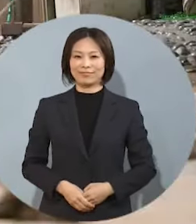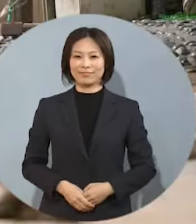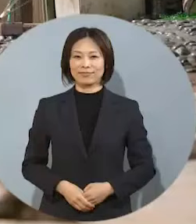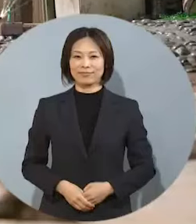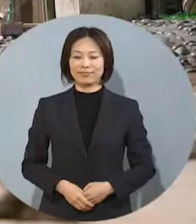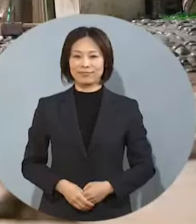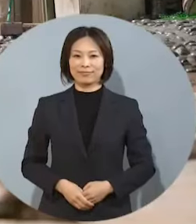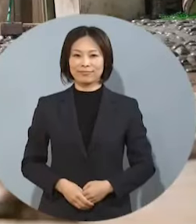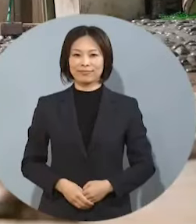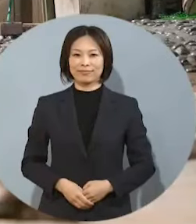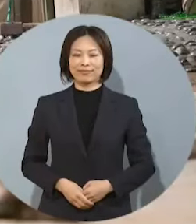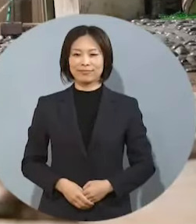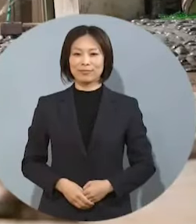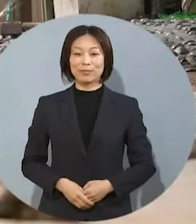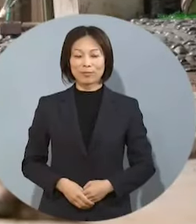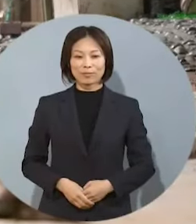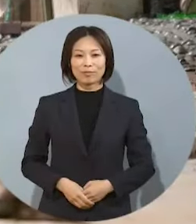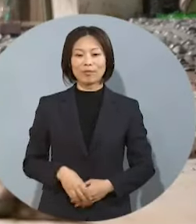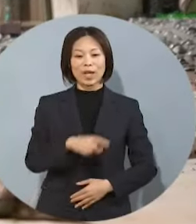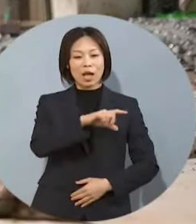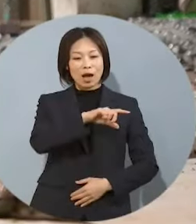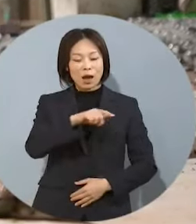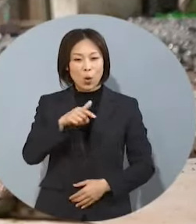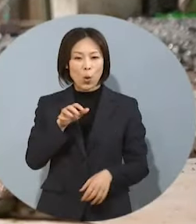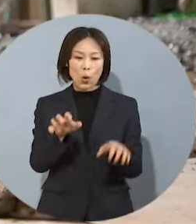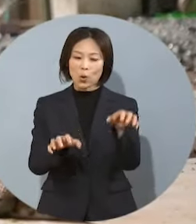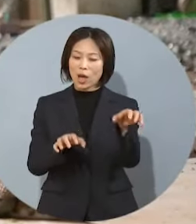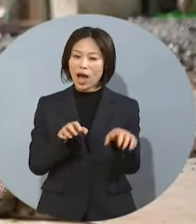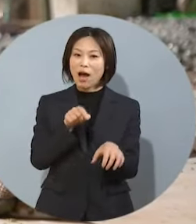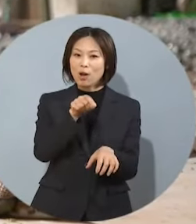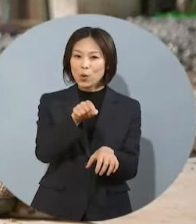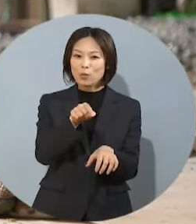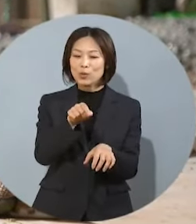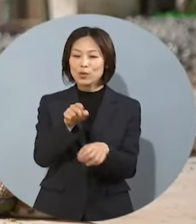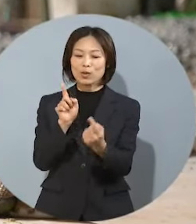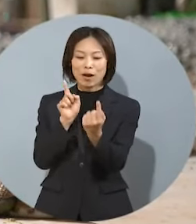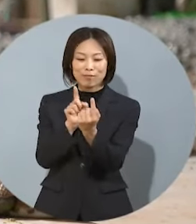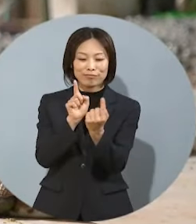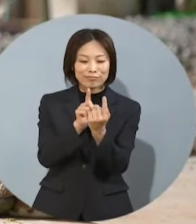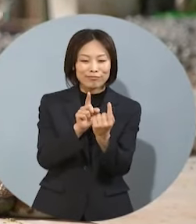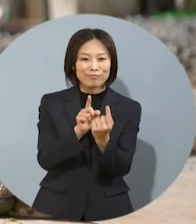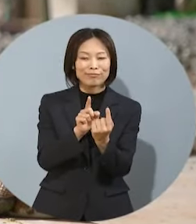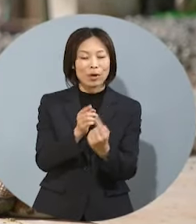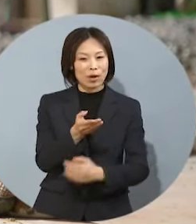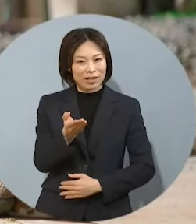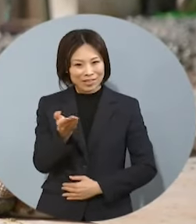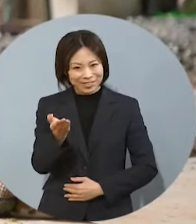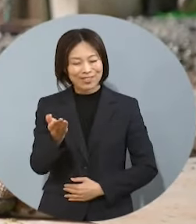表情豊かな動物たちに出会いに行ってみては。